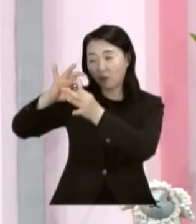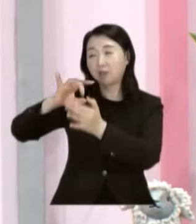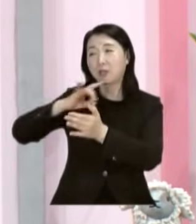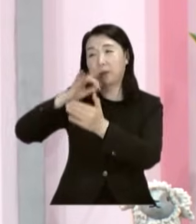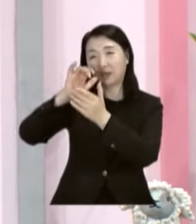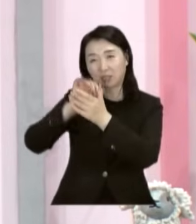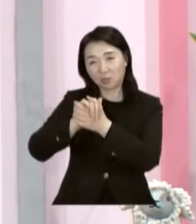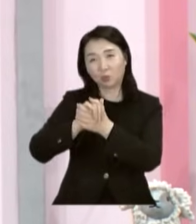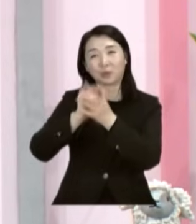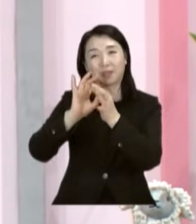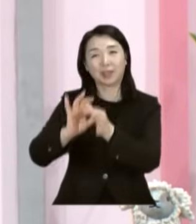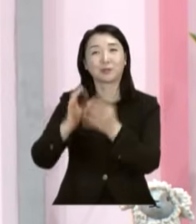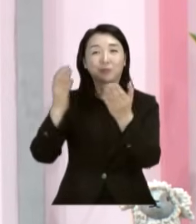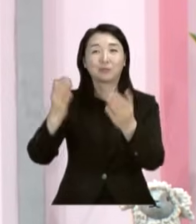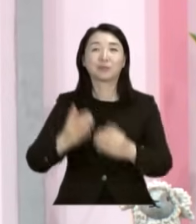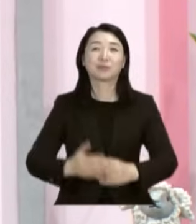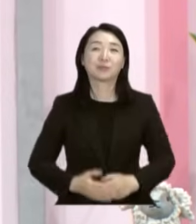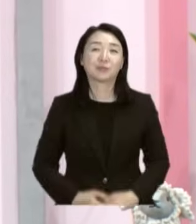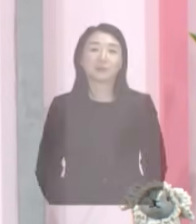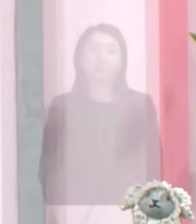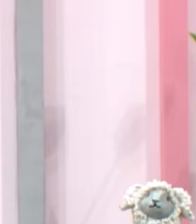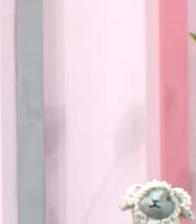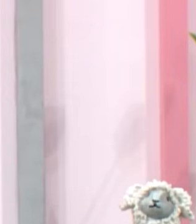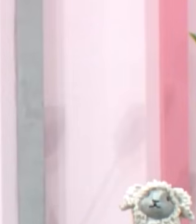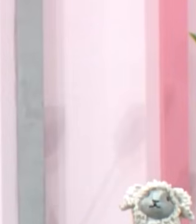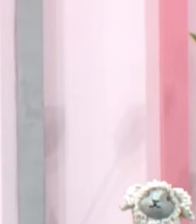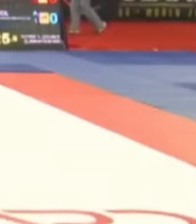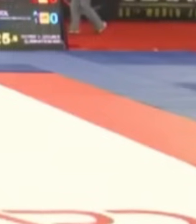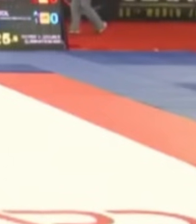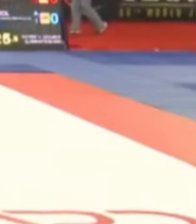관계에 대한 기도를 계속 하게 됐던 거